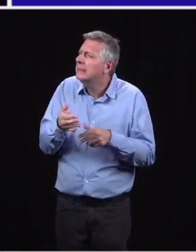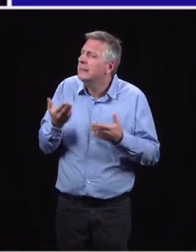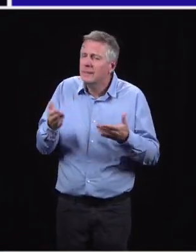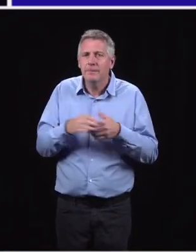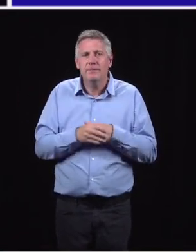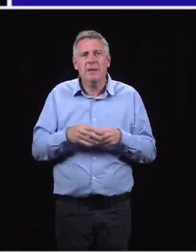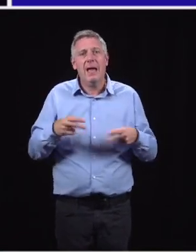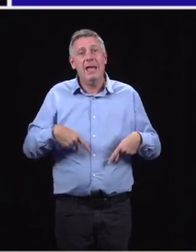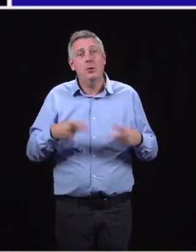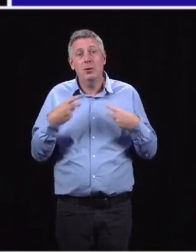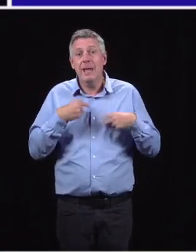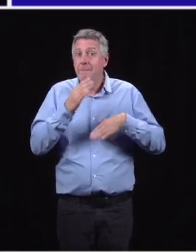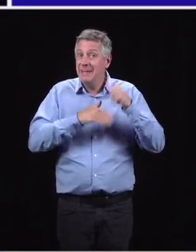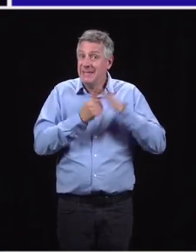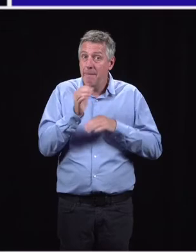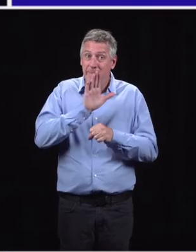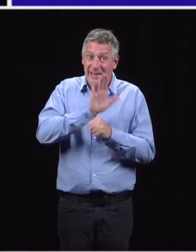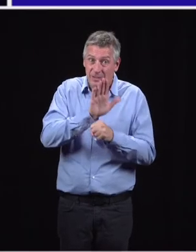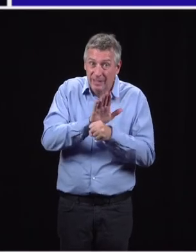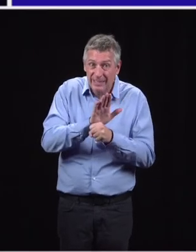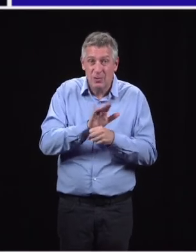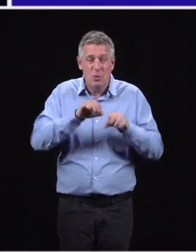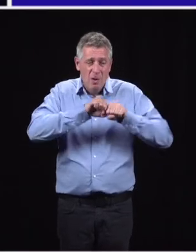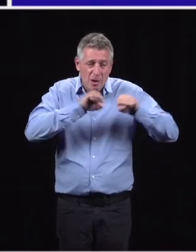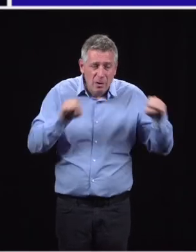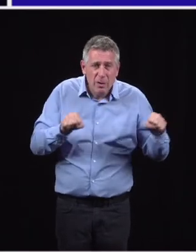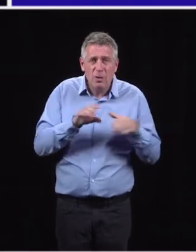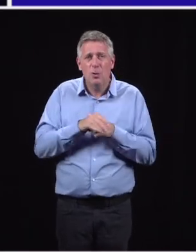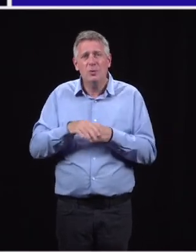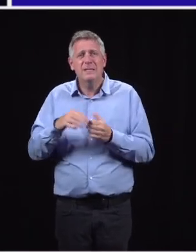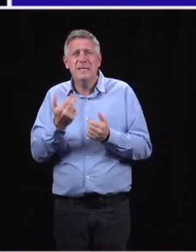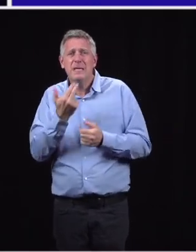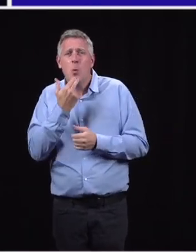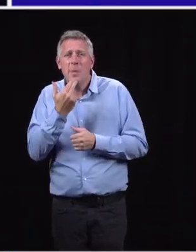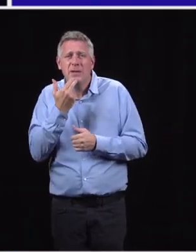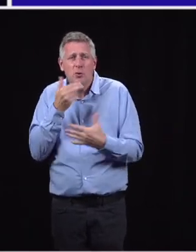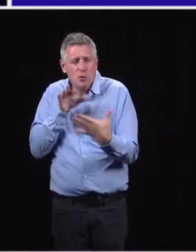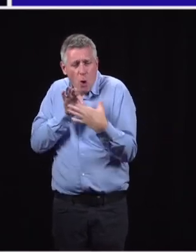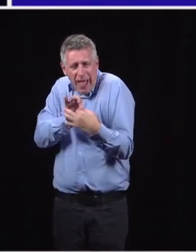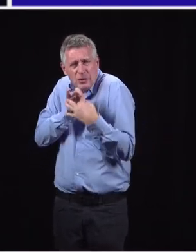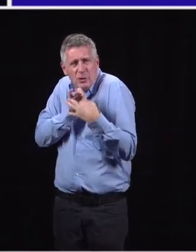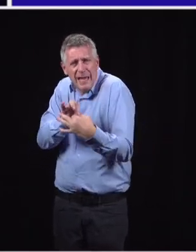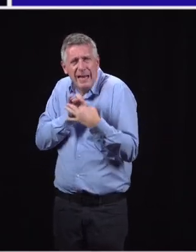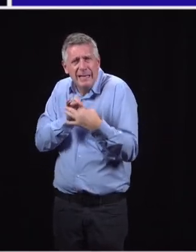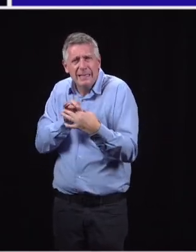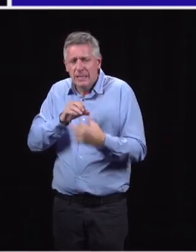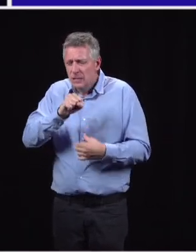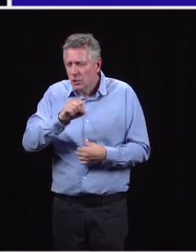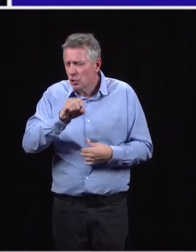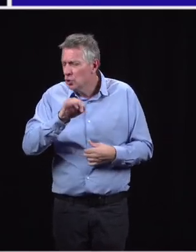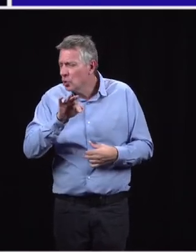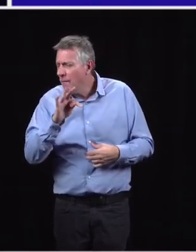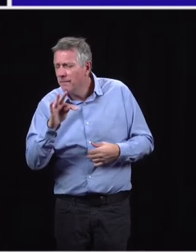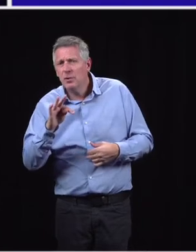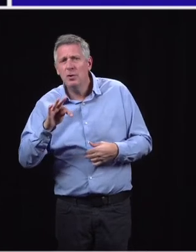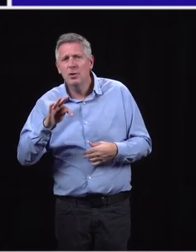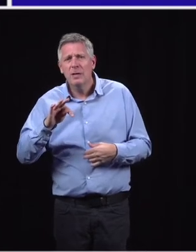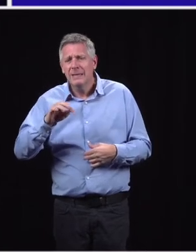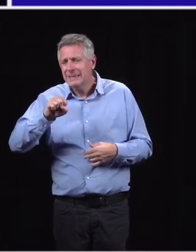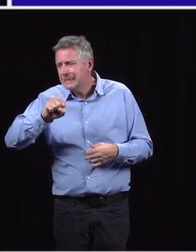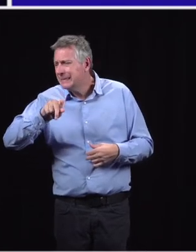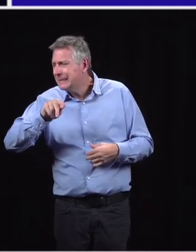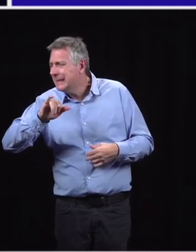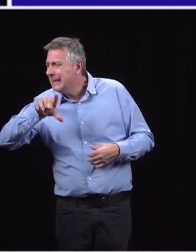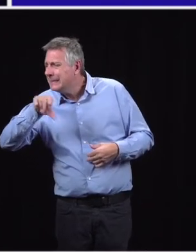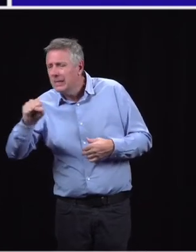ateliers de présentation de métier des ateliers sur les soft skills donc les compétences relationnelles comment est-ce que vous pouvez les utiliser dans le cadre de recrutement